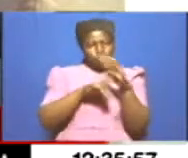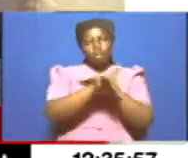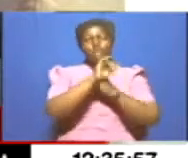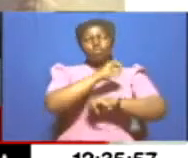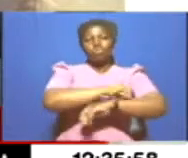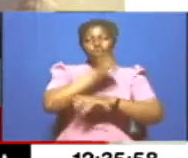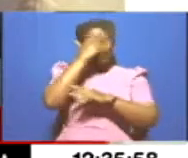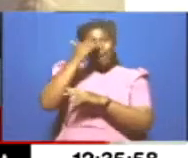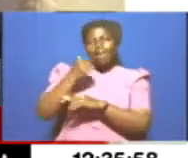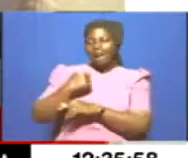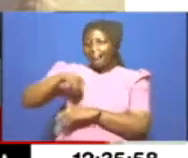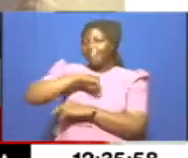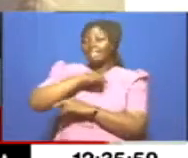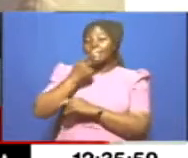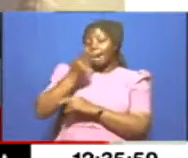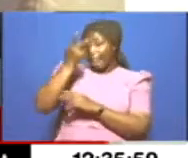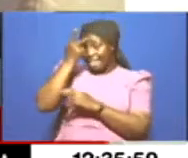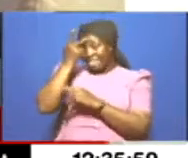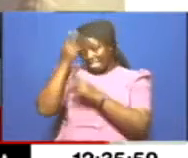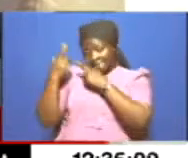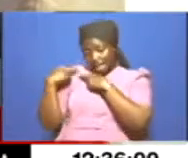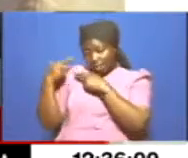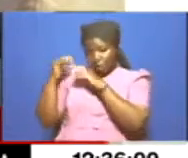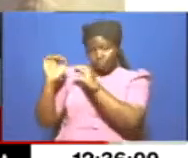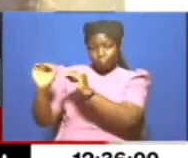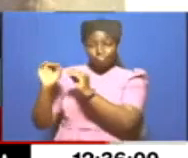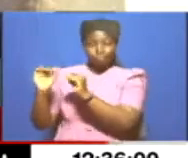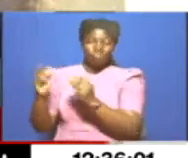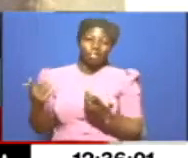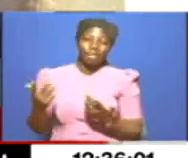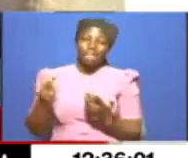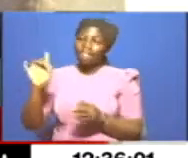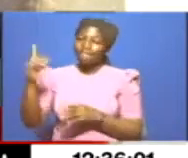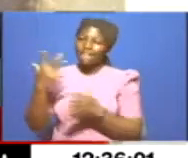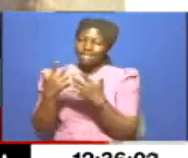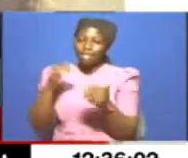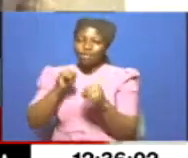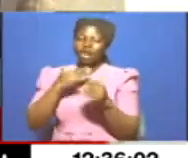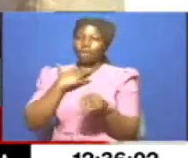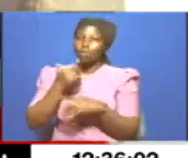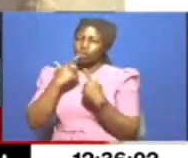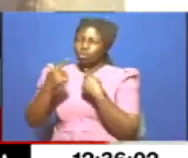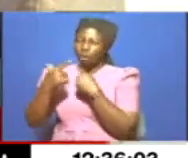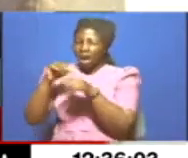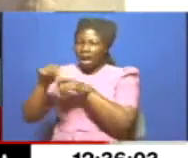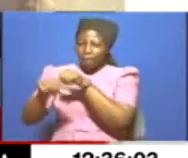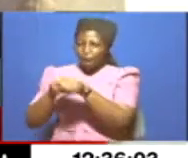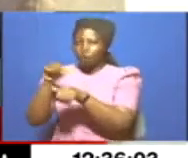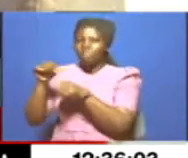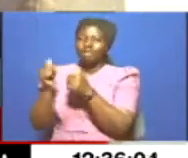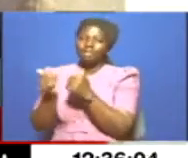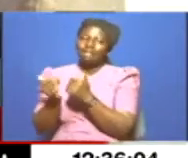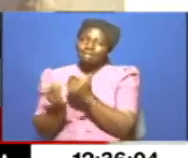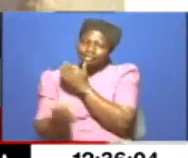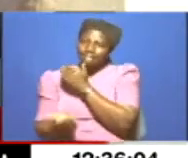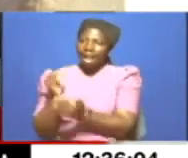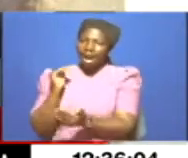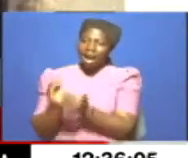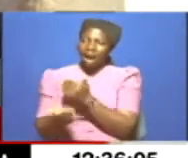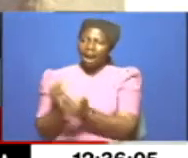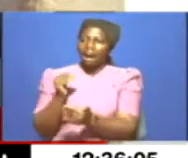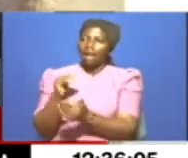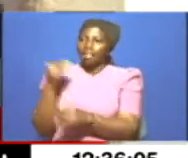tumeachilia jukumu letu kama wazazi. Kwa hiyo jambo la kwanza ambalo nataka kuongea kuhusu malezi wakati huu ni